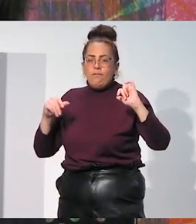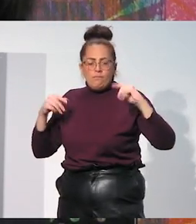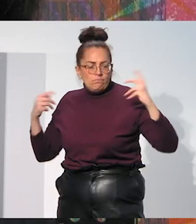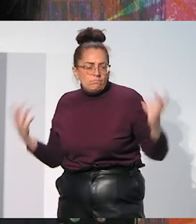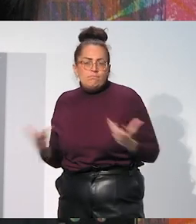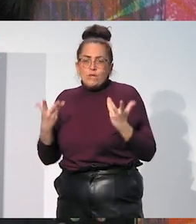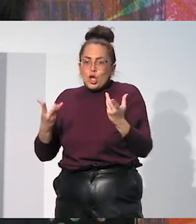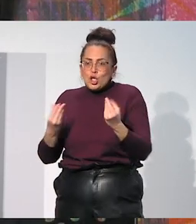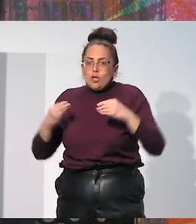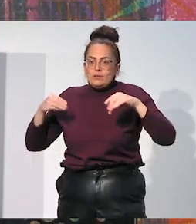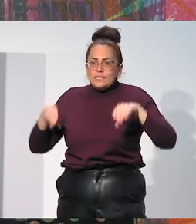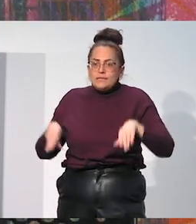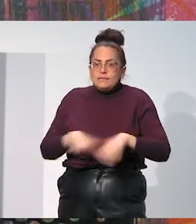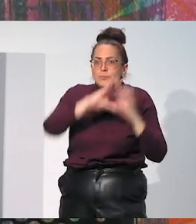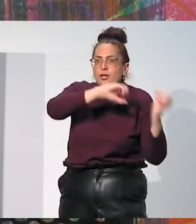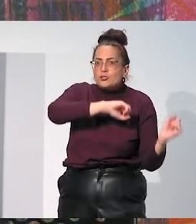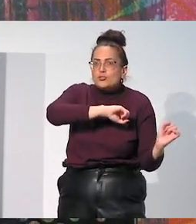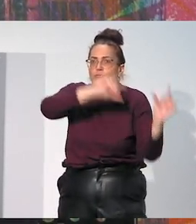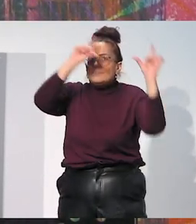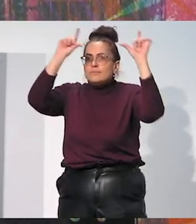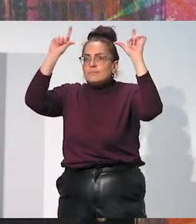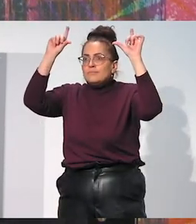l'ambiance, on pourrait y retrouver des tableaux